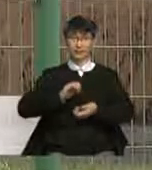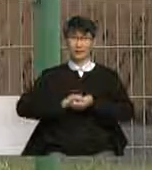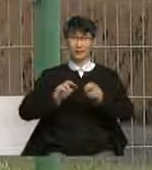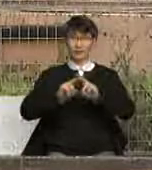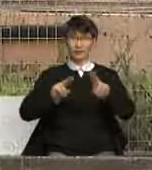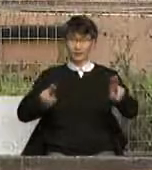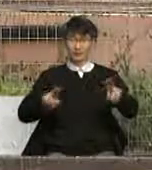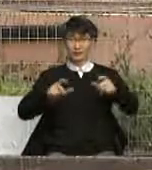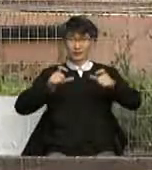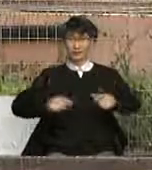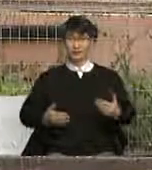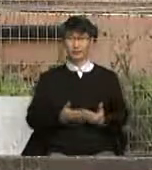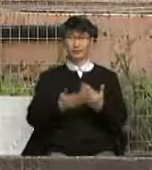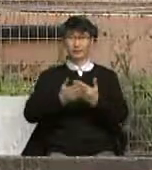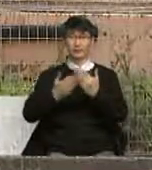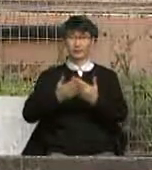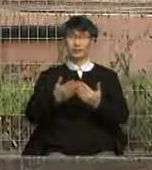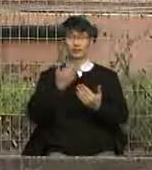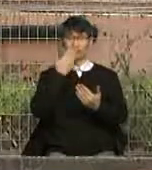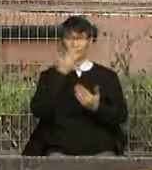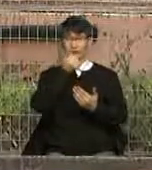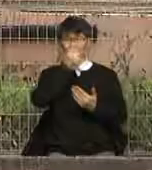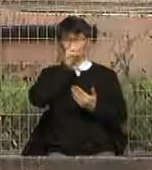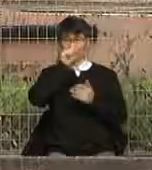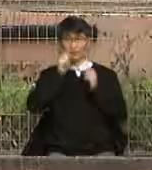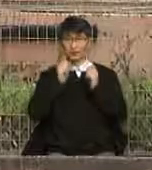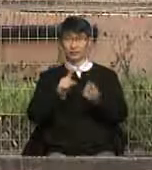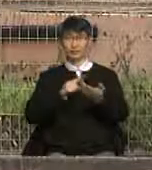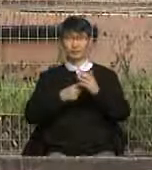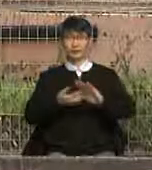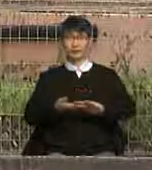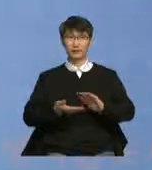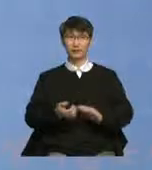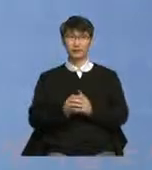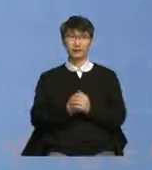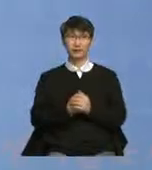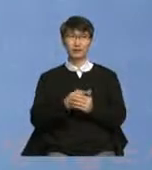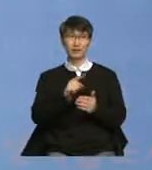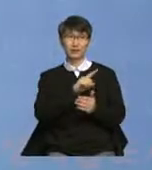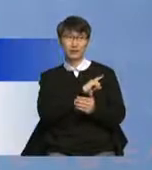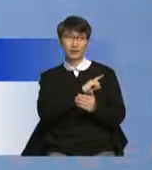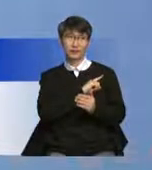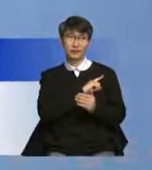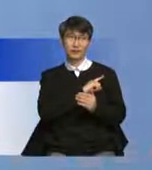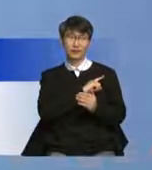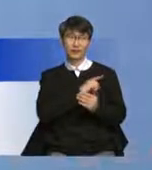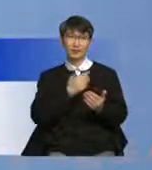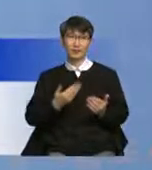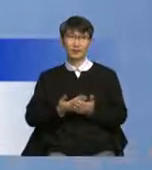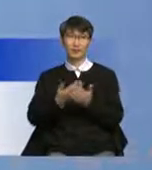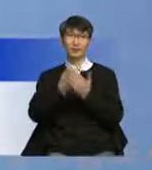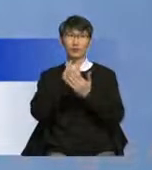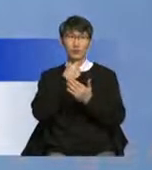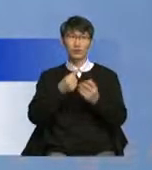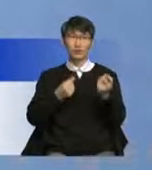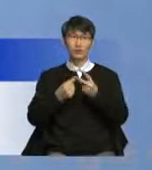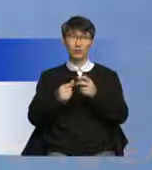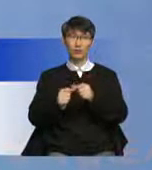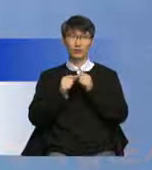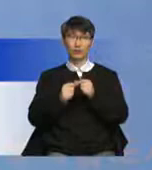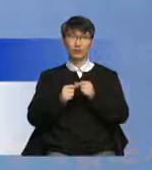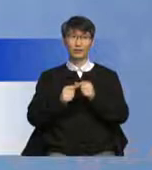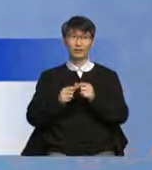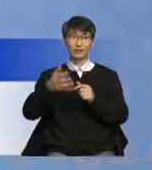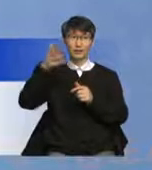해제 등 지역 발전을 촉진할 수 있는 혹이라고 밝혔습니다. 가장 발전을 염원하는 또 그래서 뽑아준